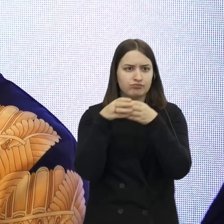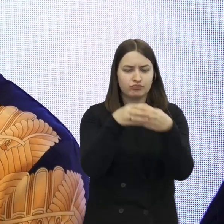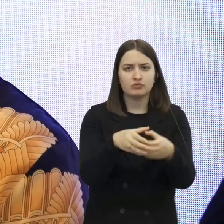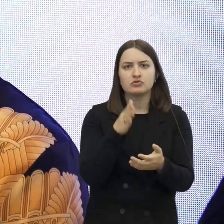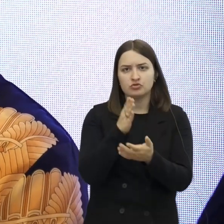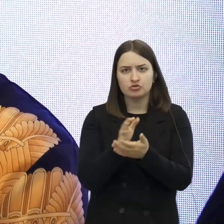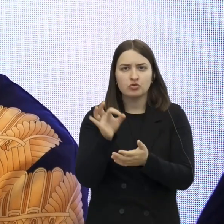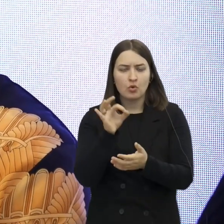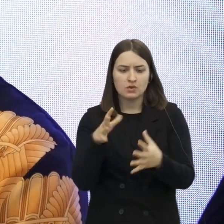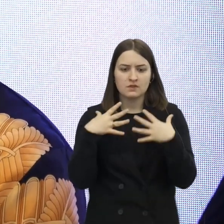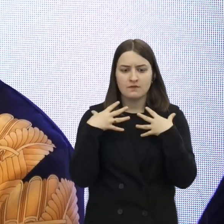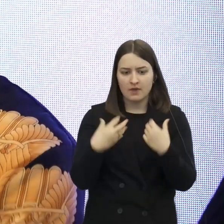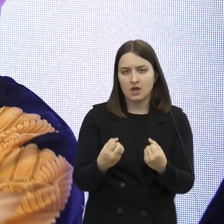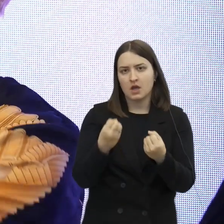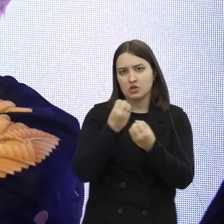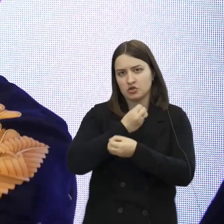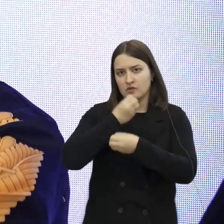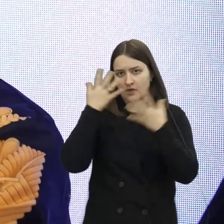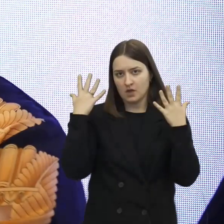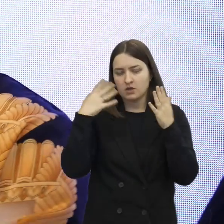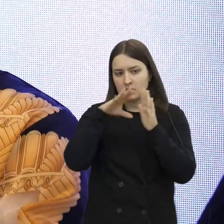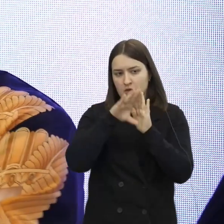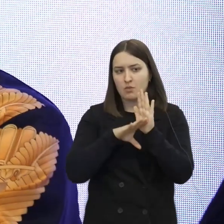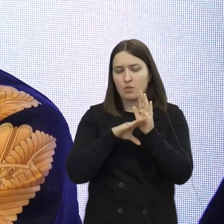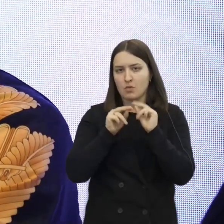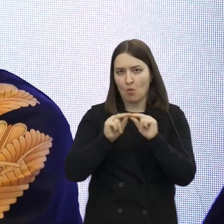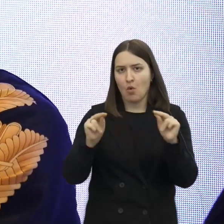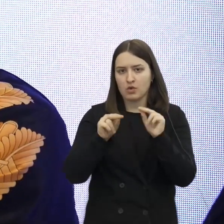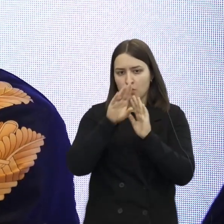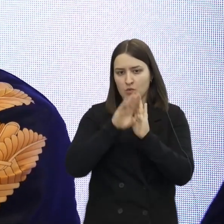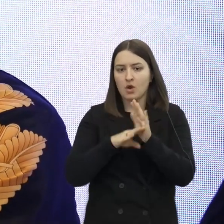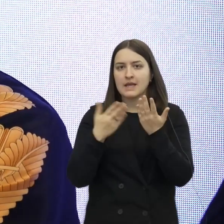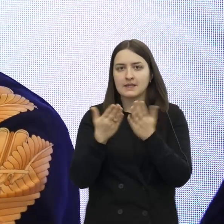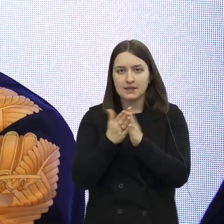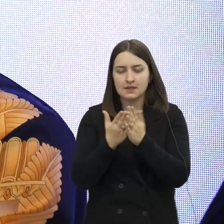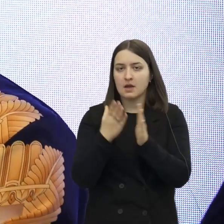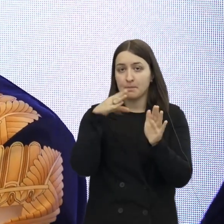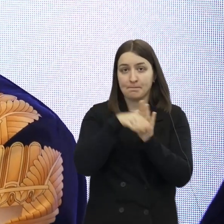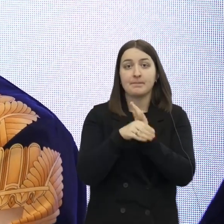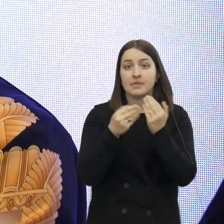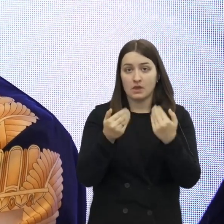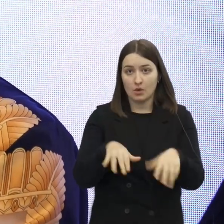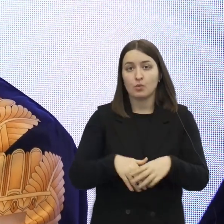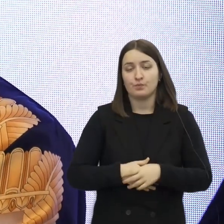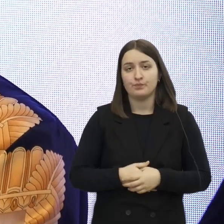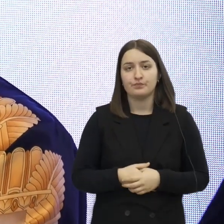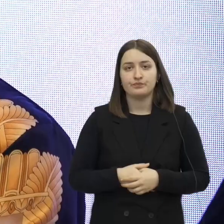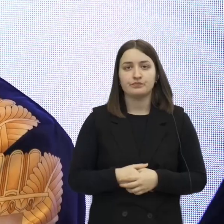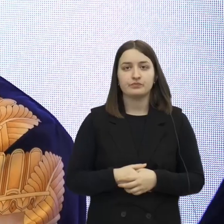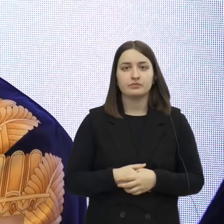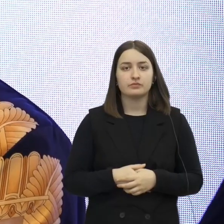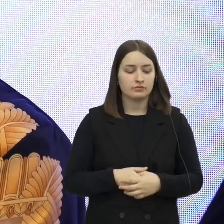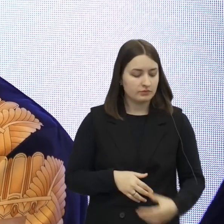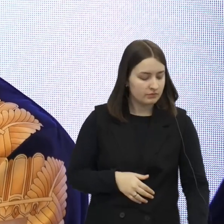in the curriculum and in the school books and everything. So it's not a thing that actually, it doesn't leave the responsibility to the school